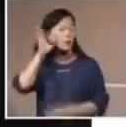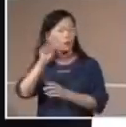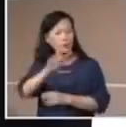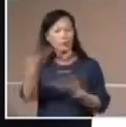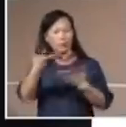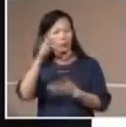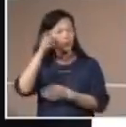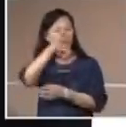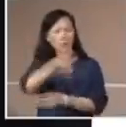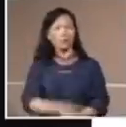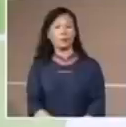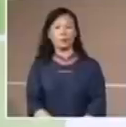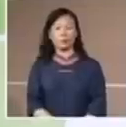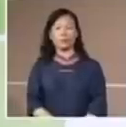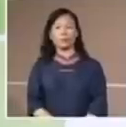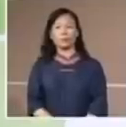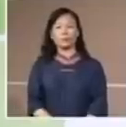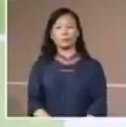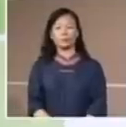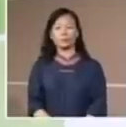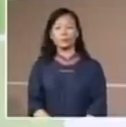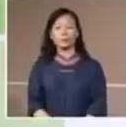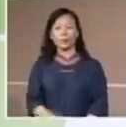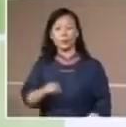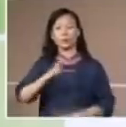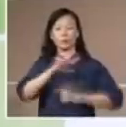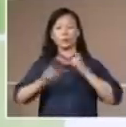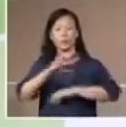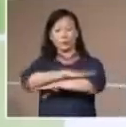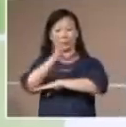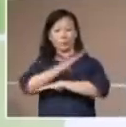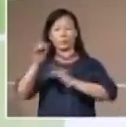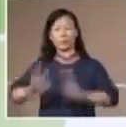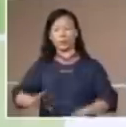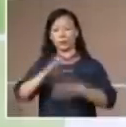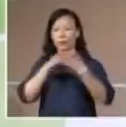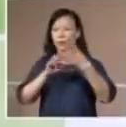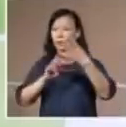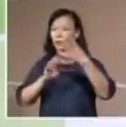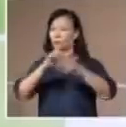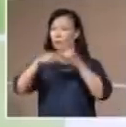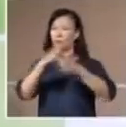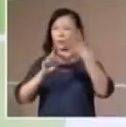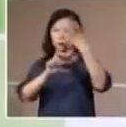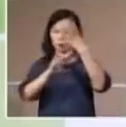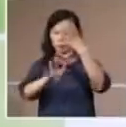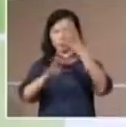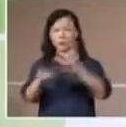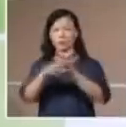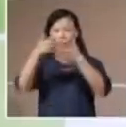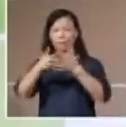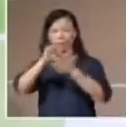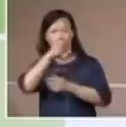卖你有虾米款的问题要来提出。 啊，这个《自由时报》在今年的四月十四日，这个美国